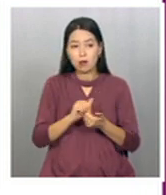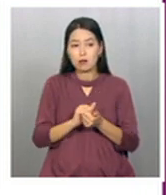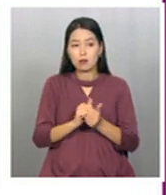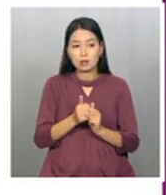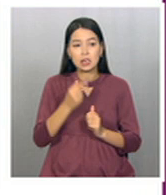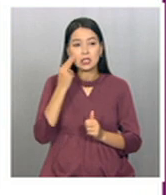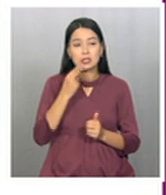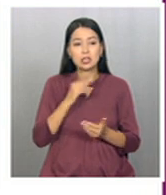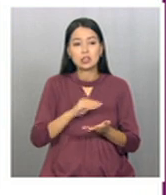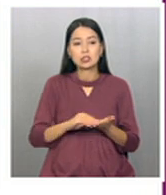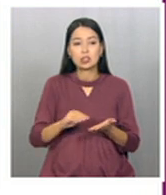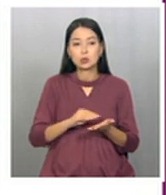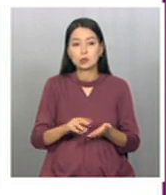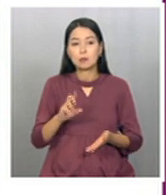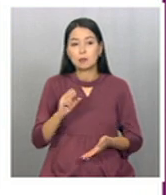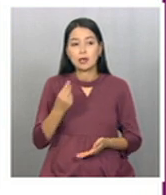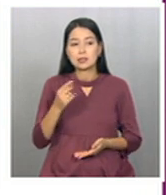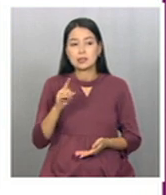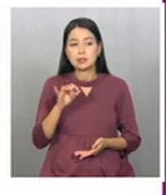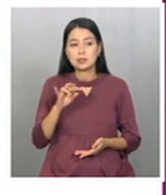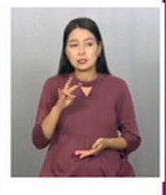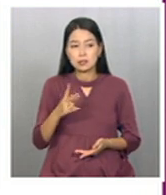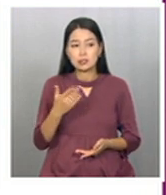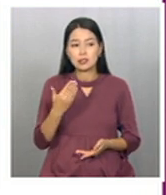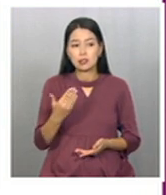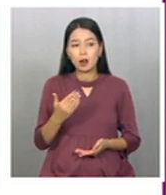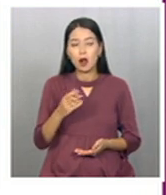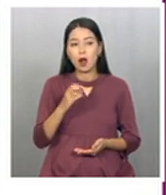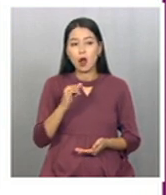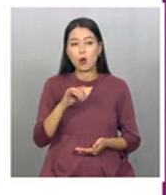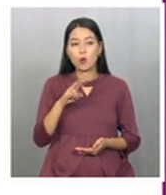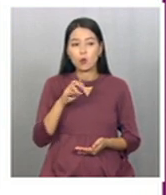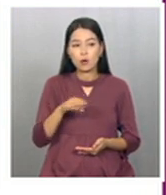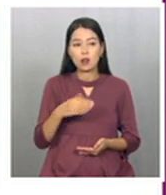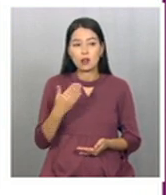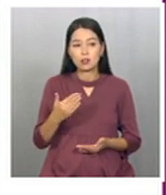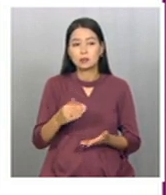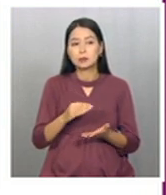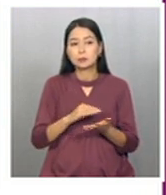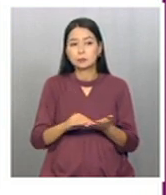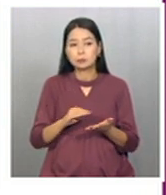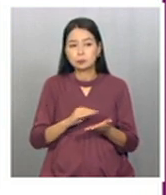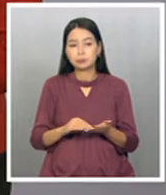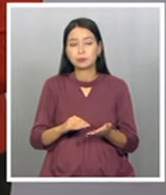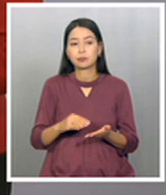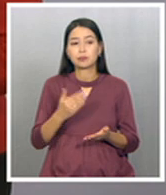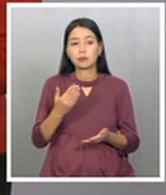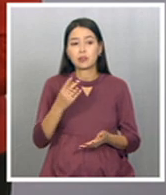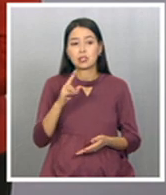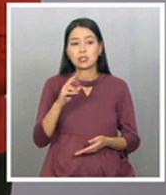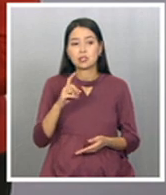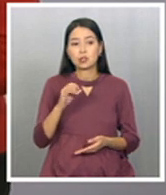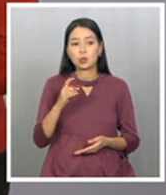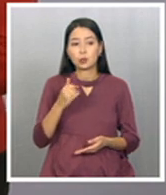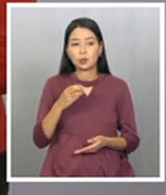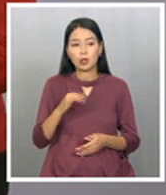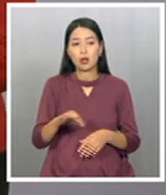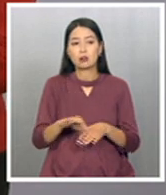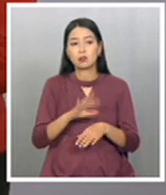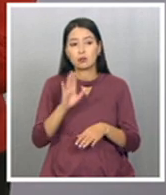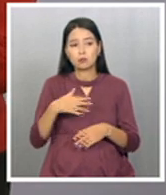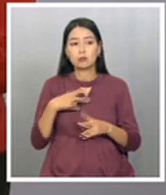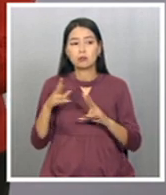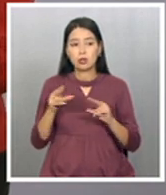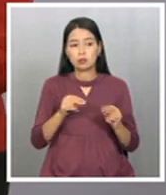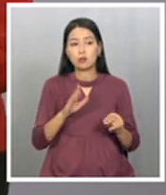романындағы Минфеннің «Цзуэхэға тұрмысқа шықсам, бақытты боламын» деген сөздері, махаббаты үшін күрескен